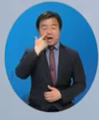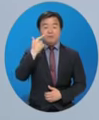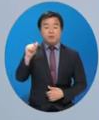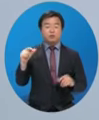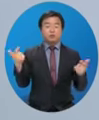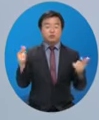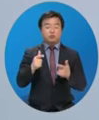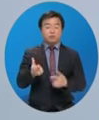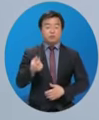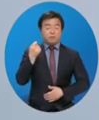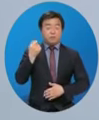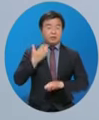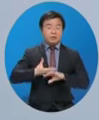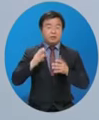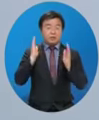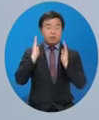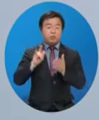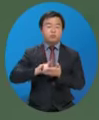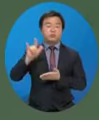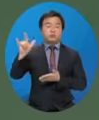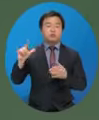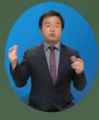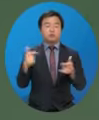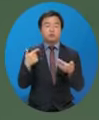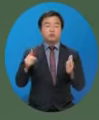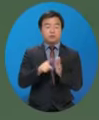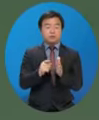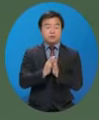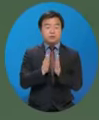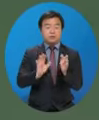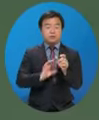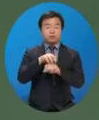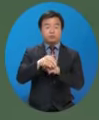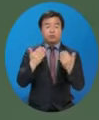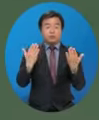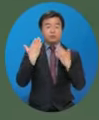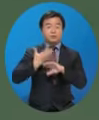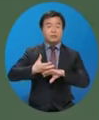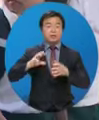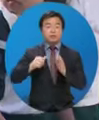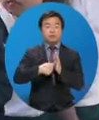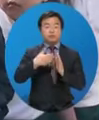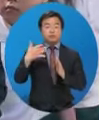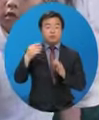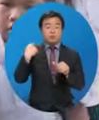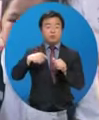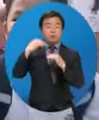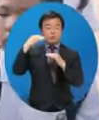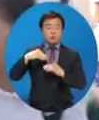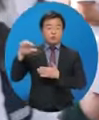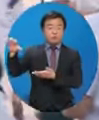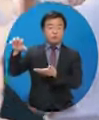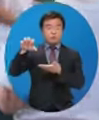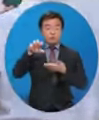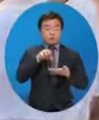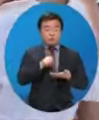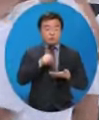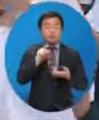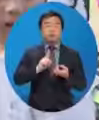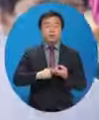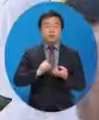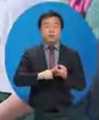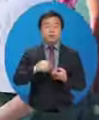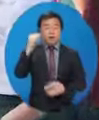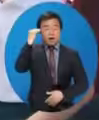흡수하기 위해 도입한 국제학교. 해외 명문학교의 교육과정을 똑같이 들여와 국내에서도 유학한 효과를 낼수